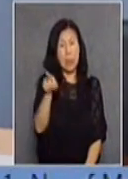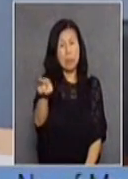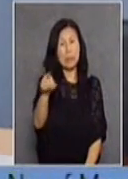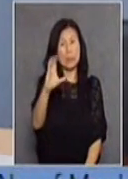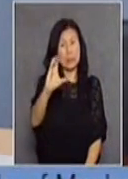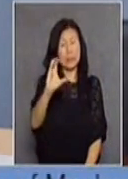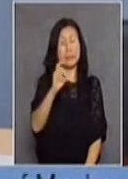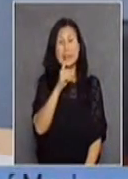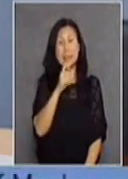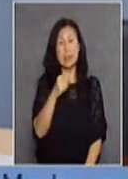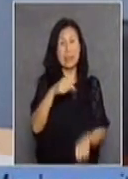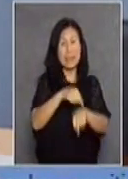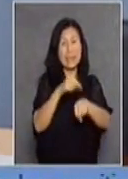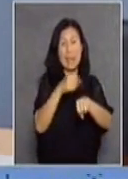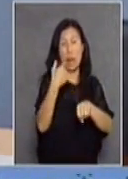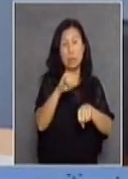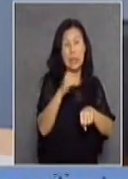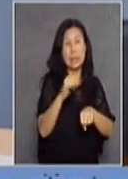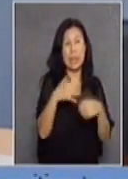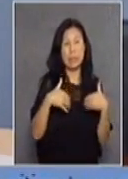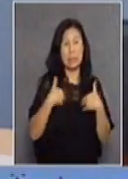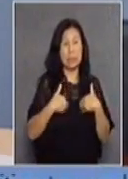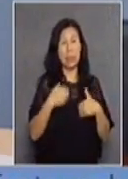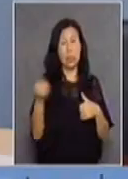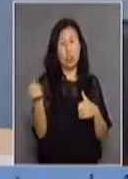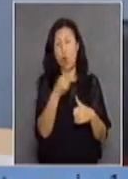佢話由於時間有限，我不再